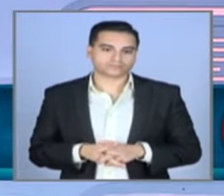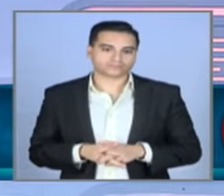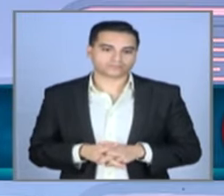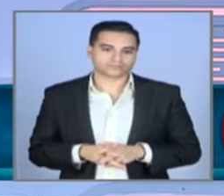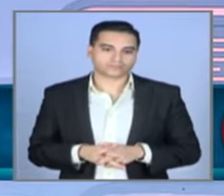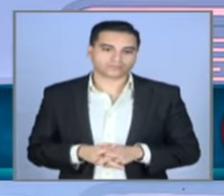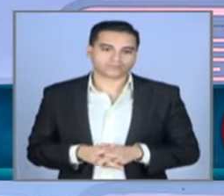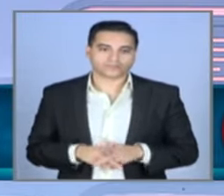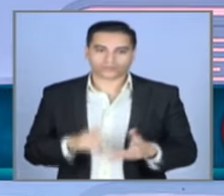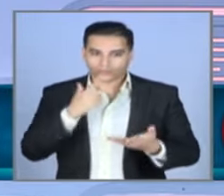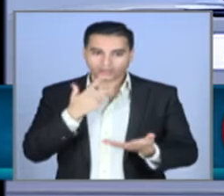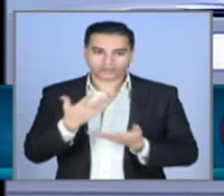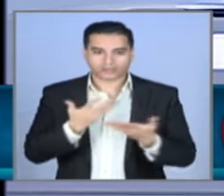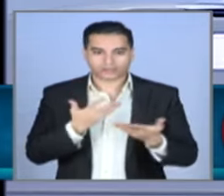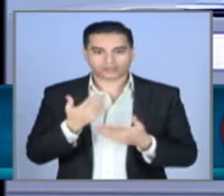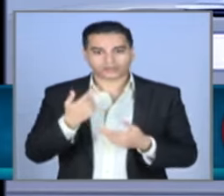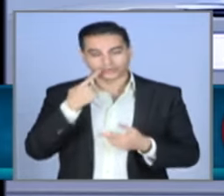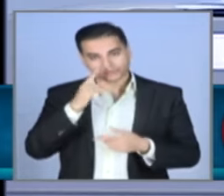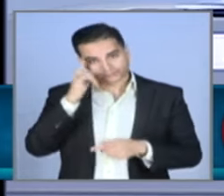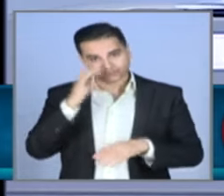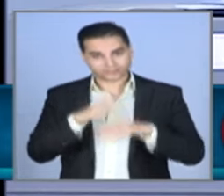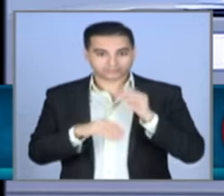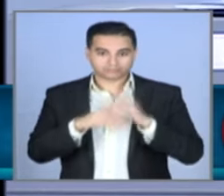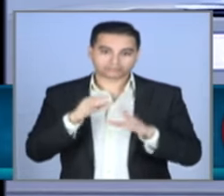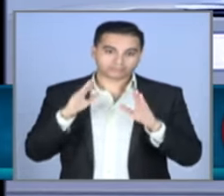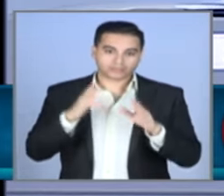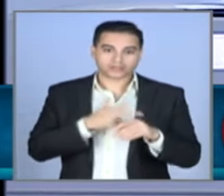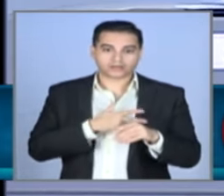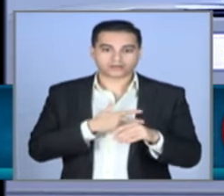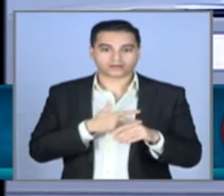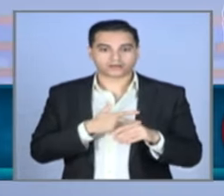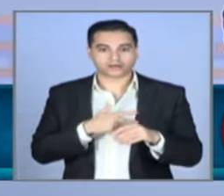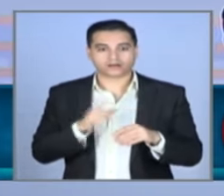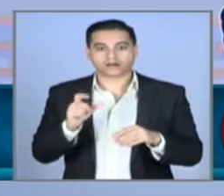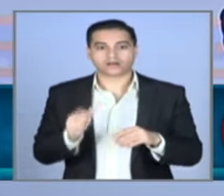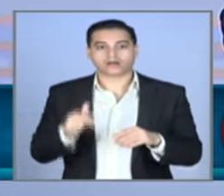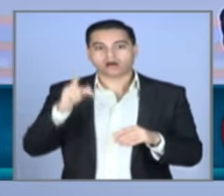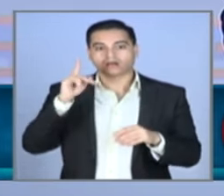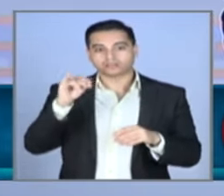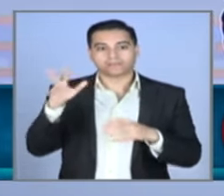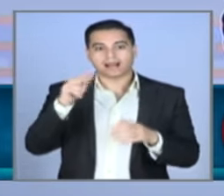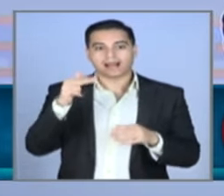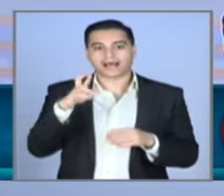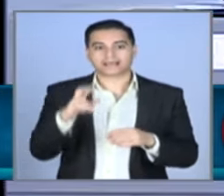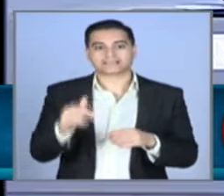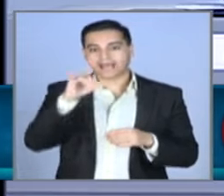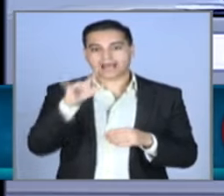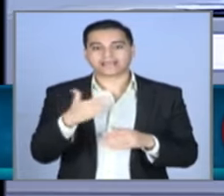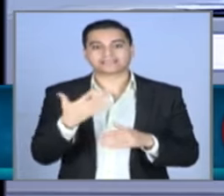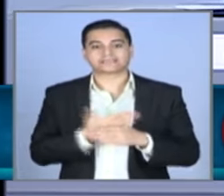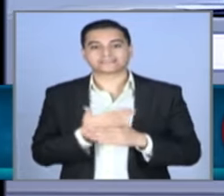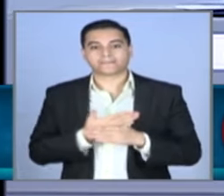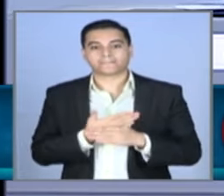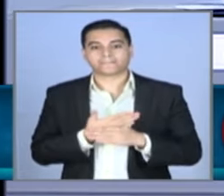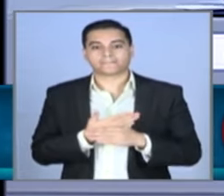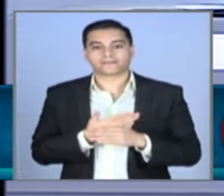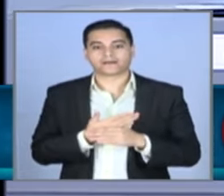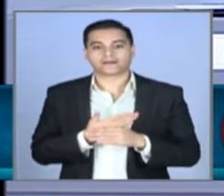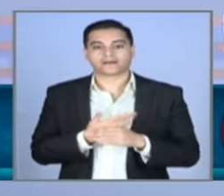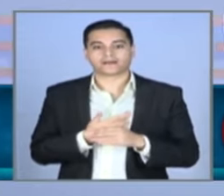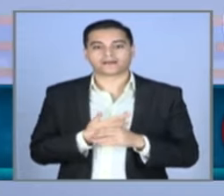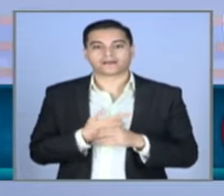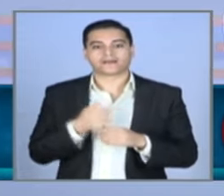تفضل. تخمينة برضو. ناظم الغزالي. ناظم الغزالي. هو عراقي. ناظم الغزالي دي أسلوبه في